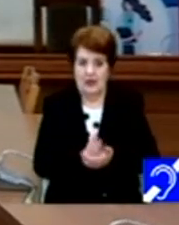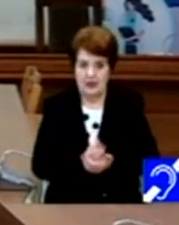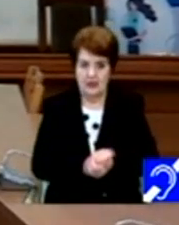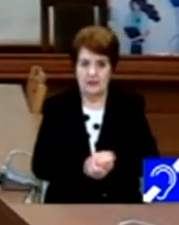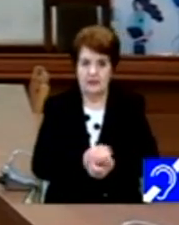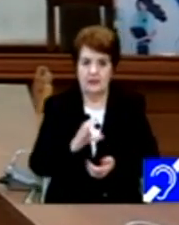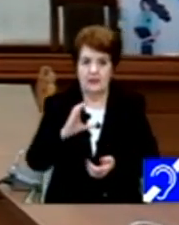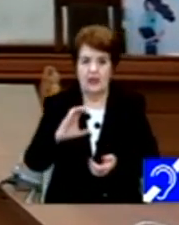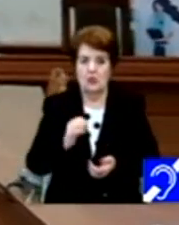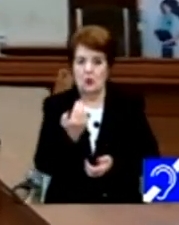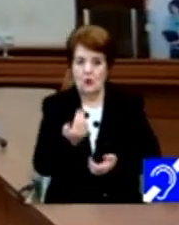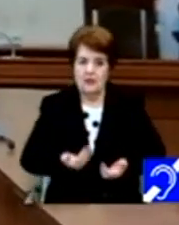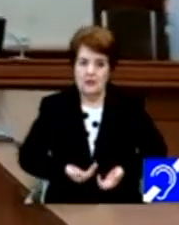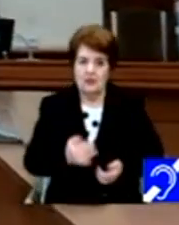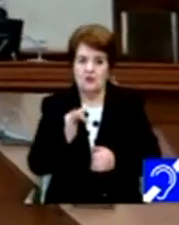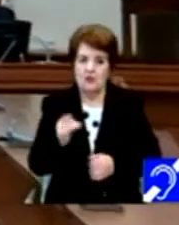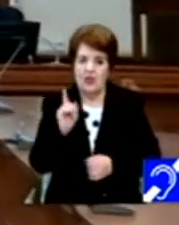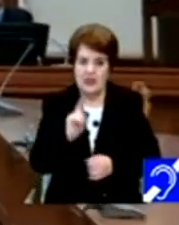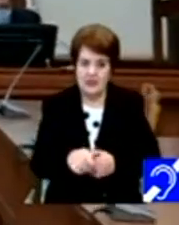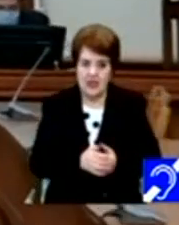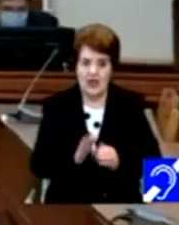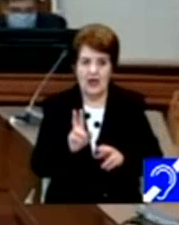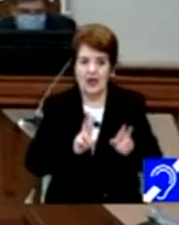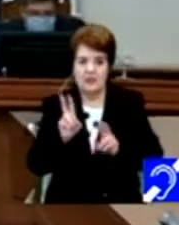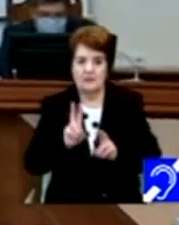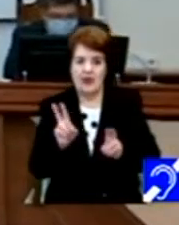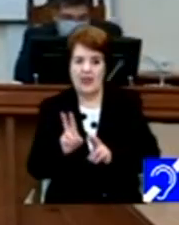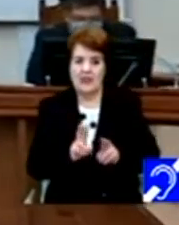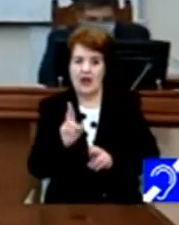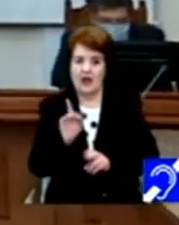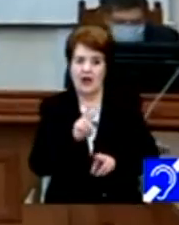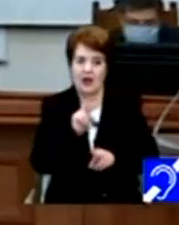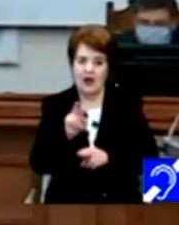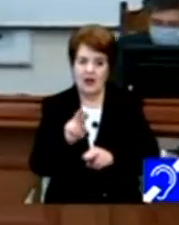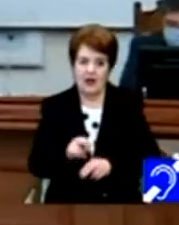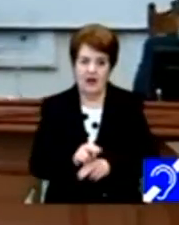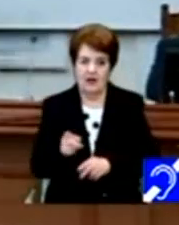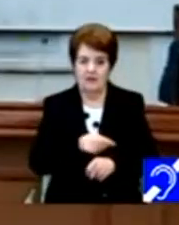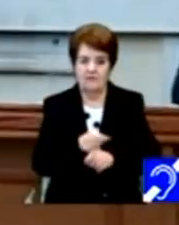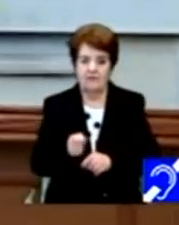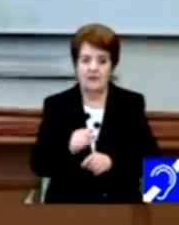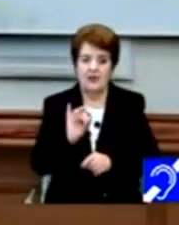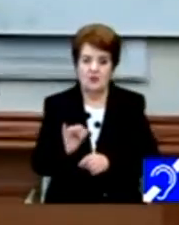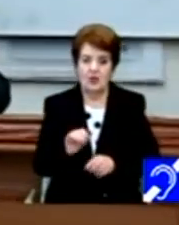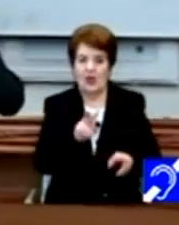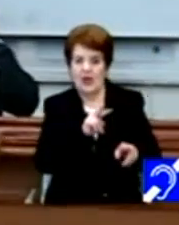distanțarea socială și de respectarea măsurilor sanitaro-igienice,